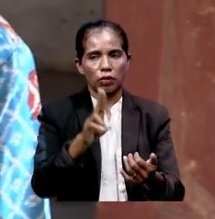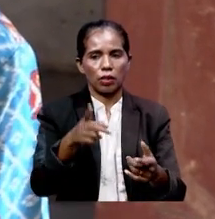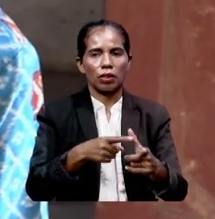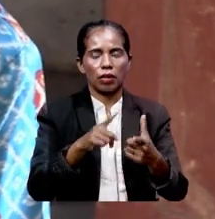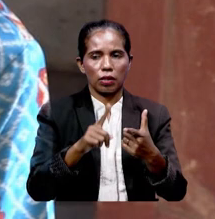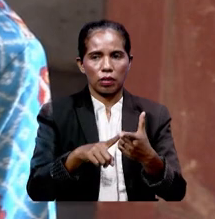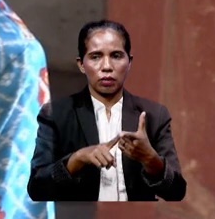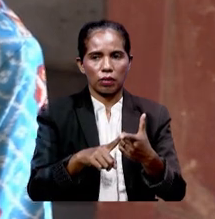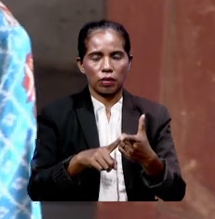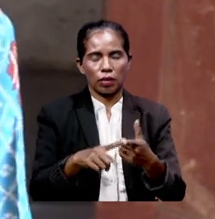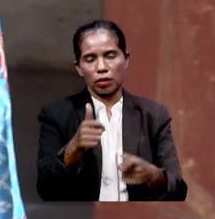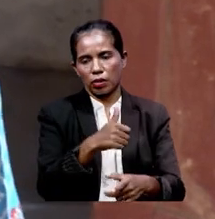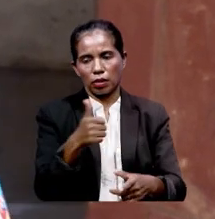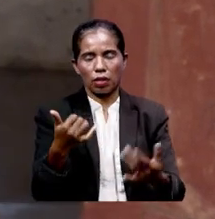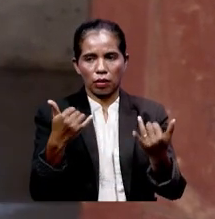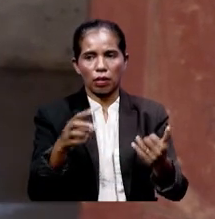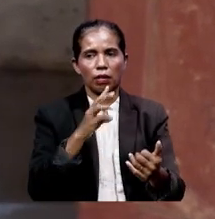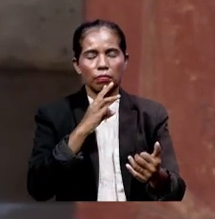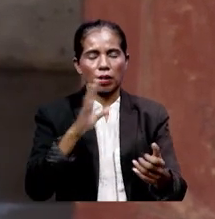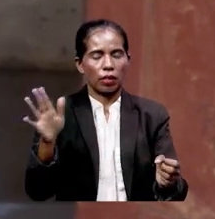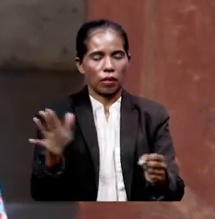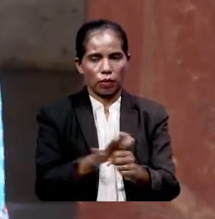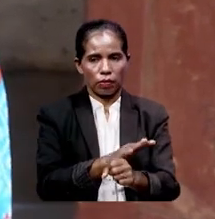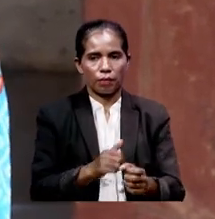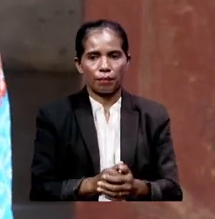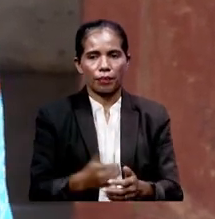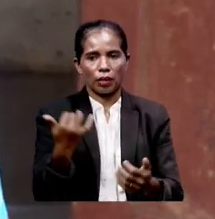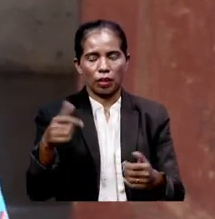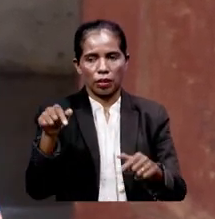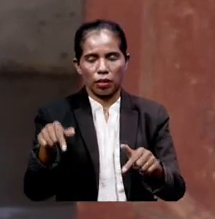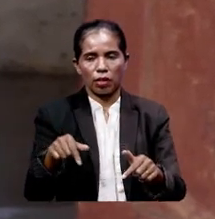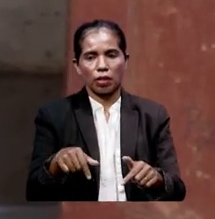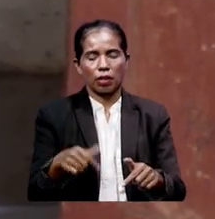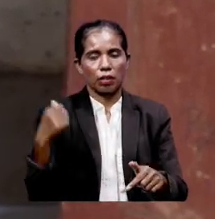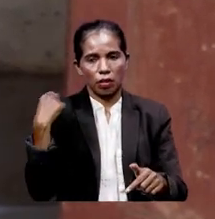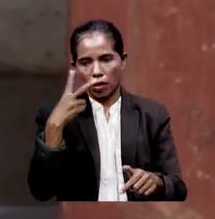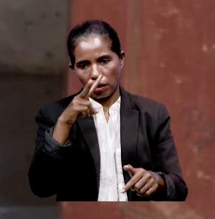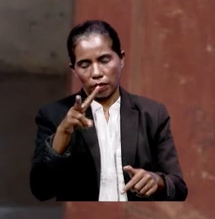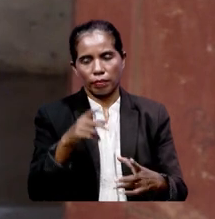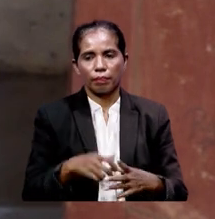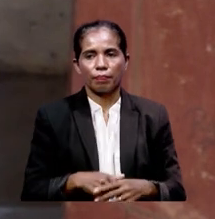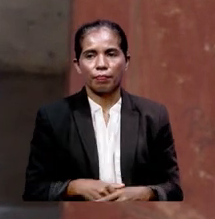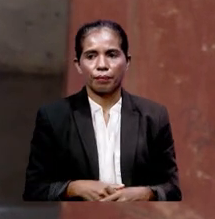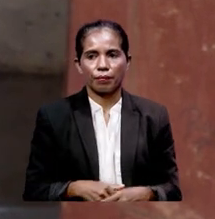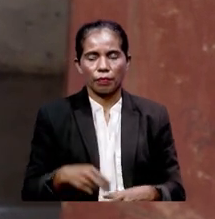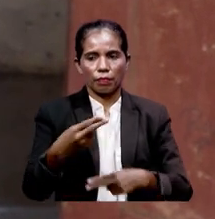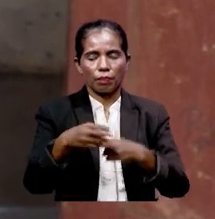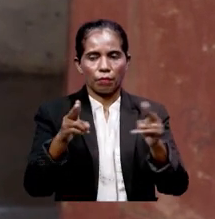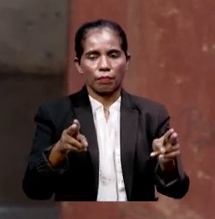sala seluk ne agora dau kne sia fetar. Ida maka agora dau gitaren. Sala